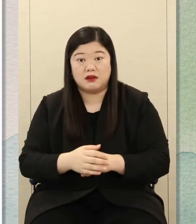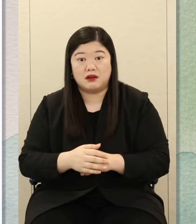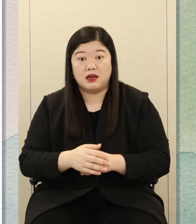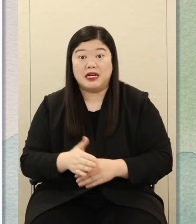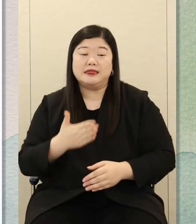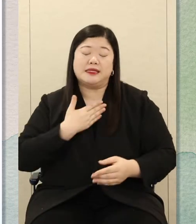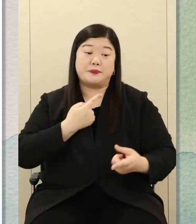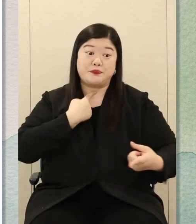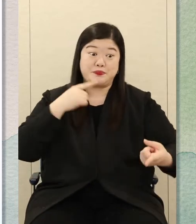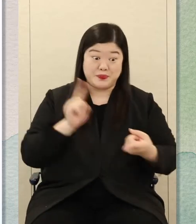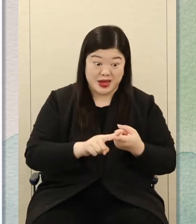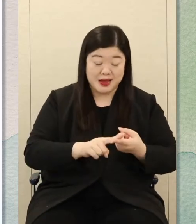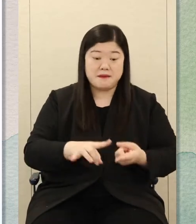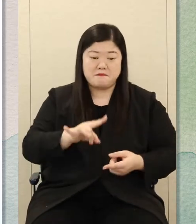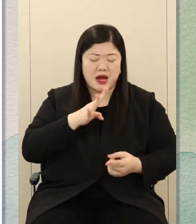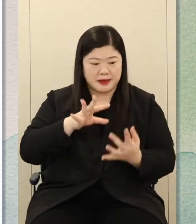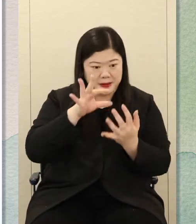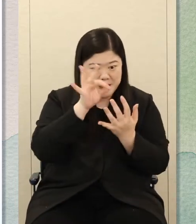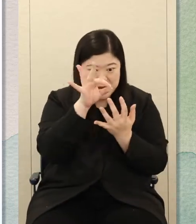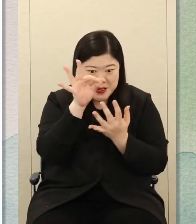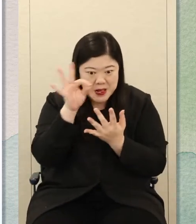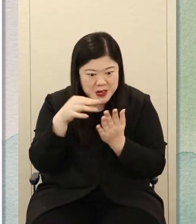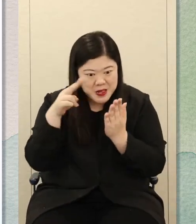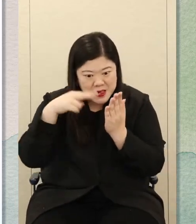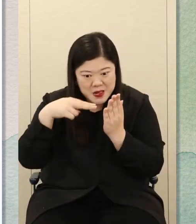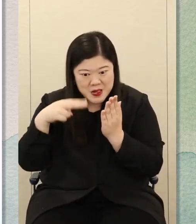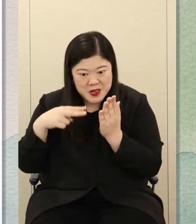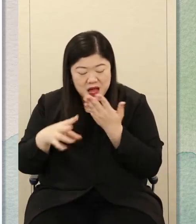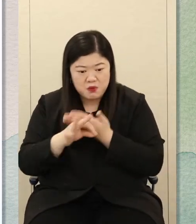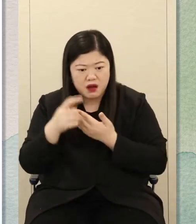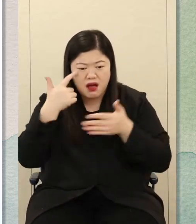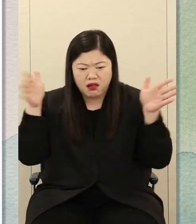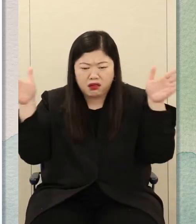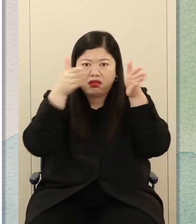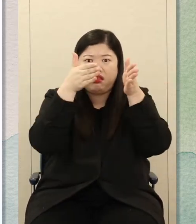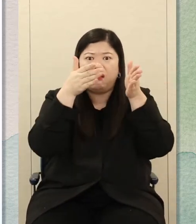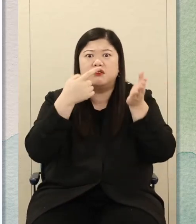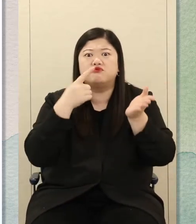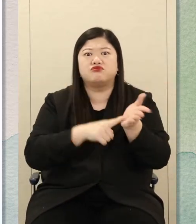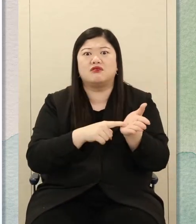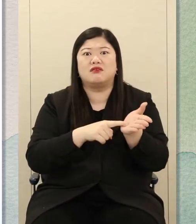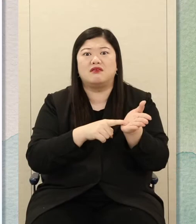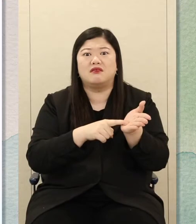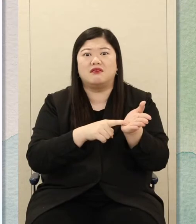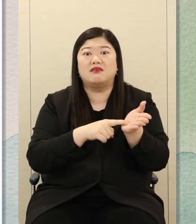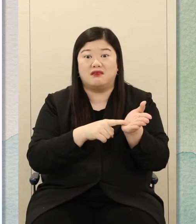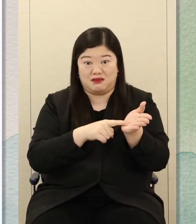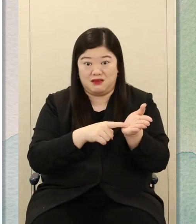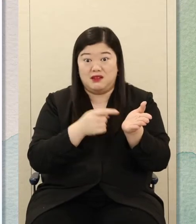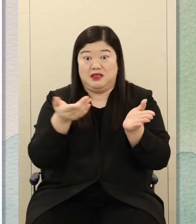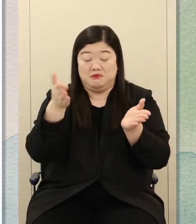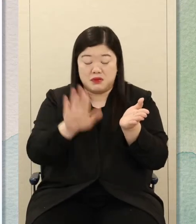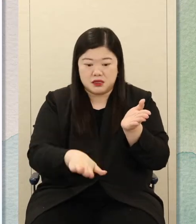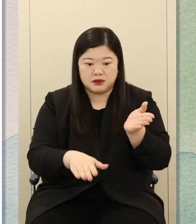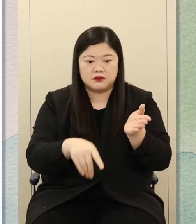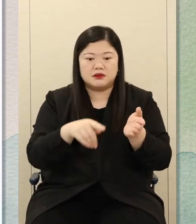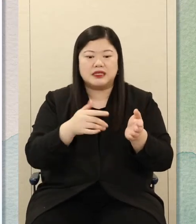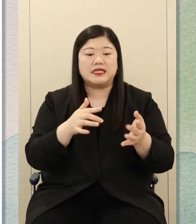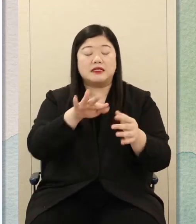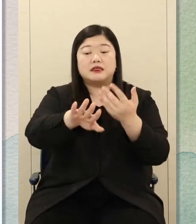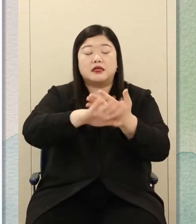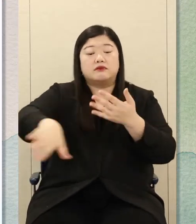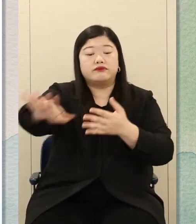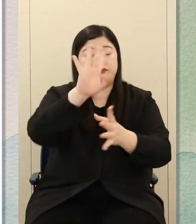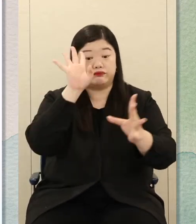책들을 계속 읽는 걸 좋아해야지, 그렇지 않으면 안 되거든요. 근데 저는 저걸 그래서 굉장히 이 독서고